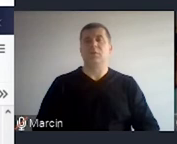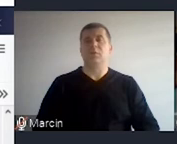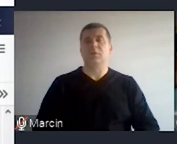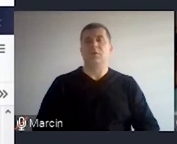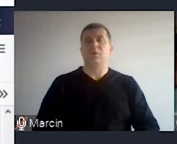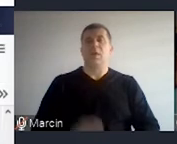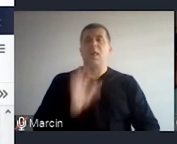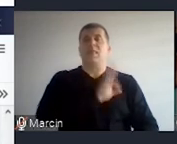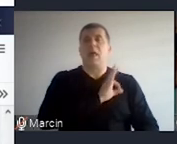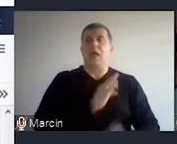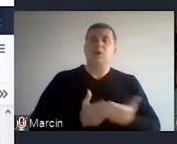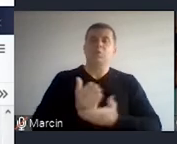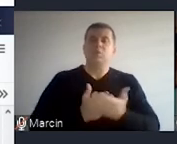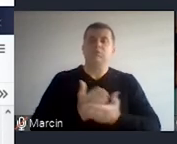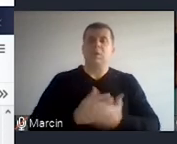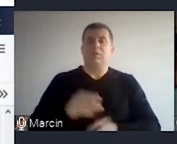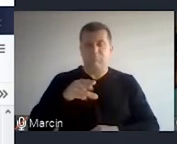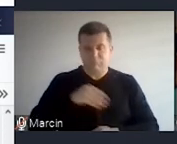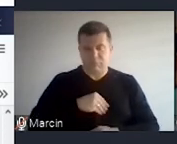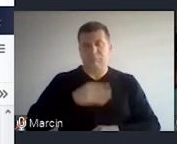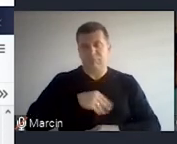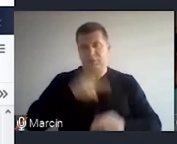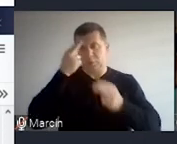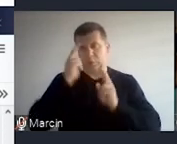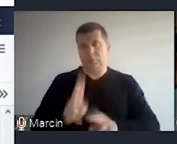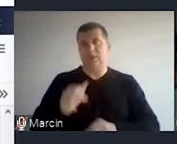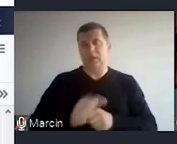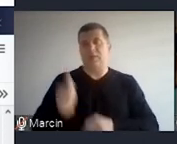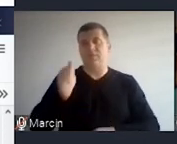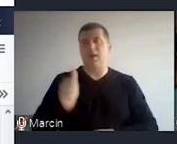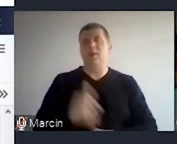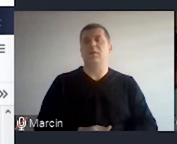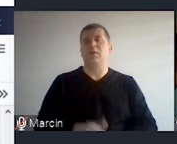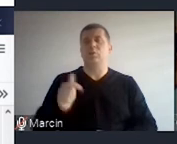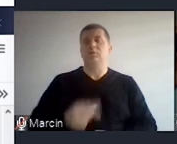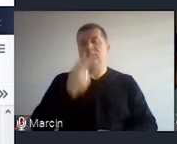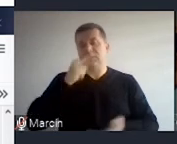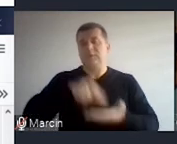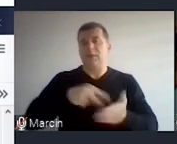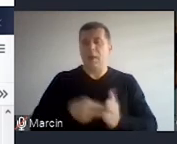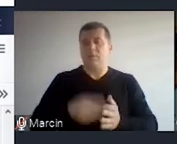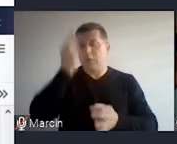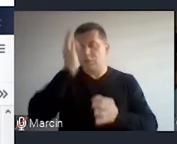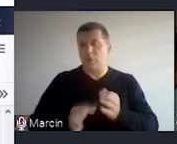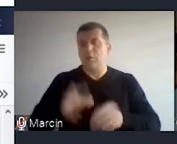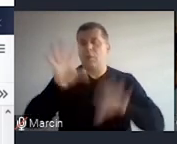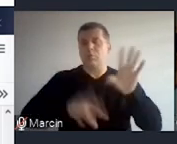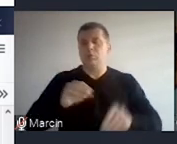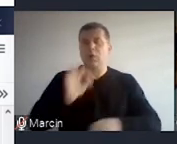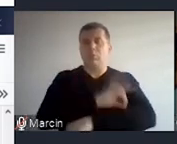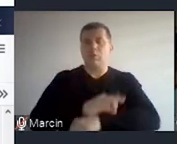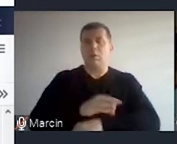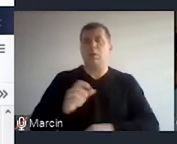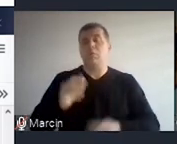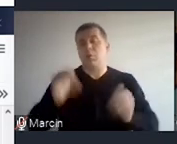Poza tym delegacje służbowe jak najbardziej są kwalifikowalne, tylko wypadałoby je przewidzieć w szczegółowym budżecie projektu, żeby móc